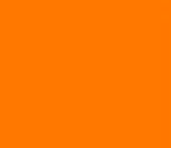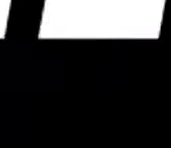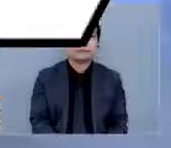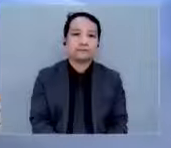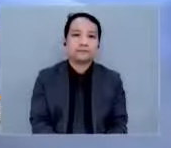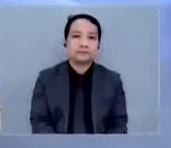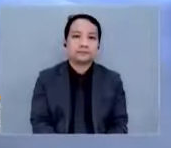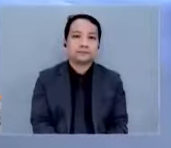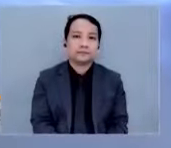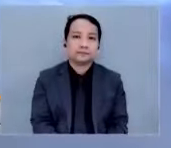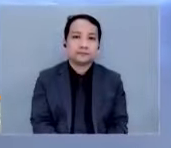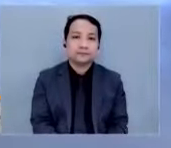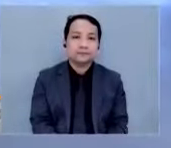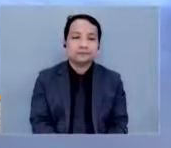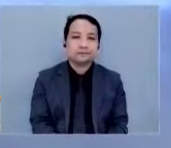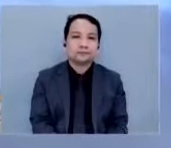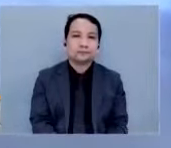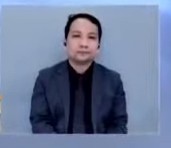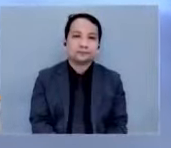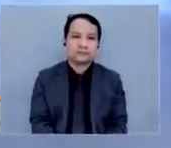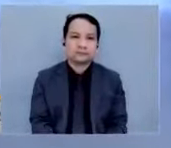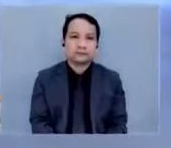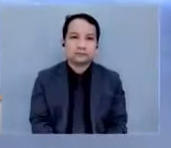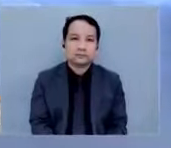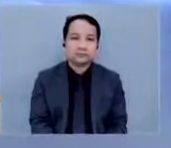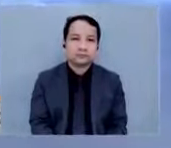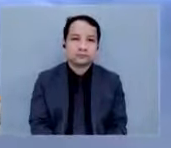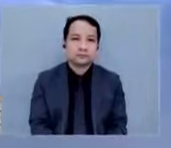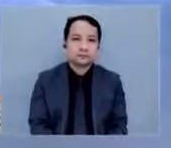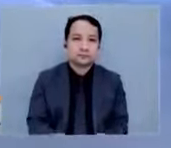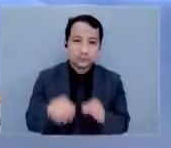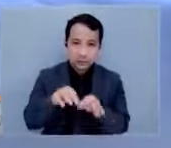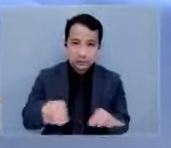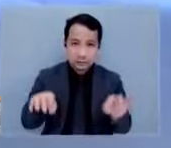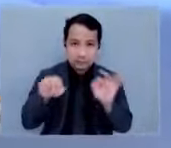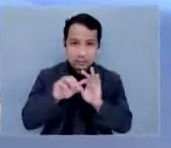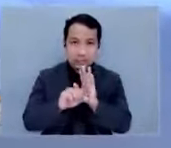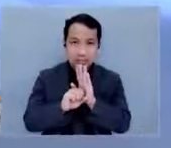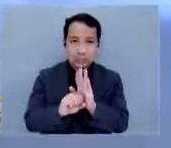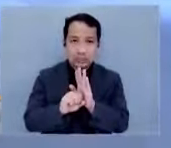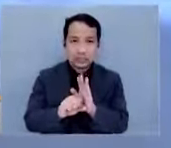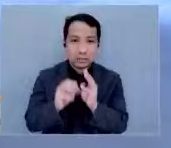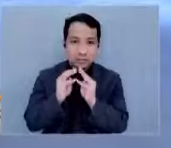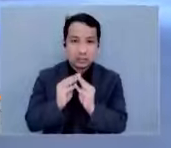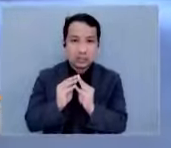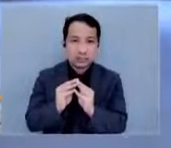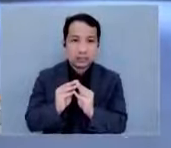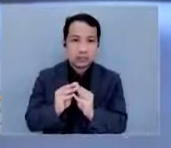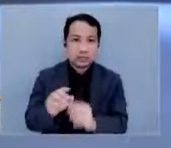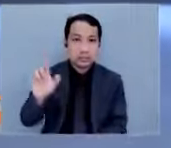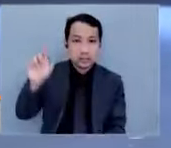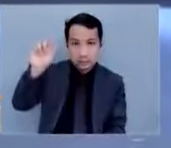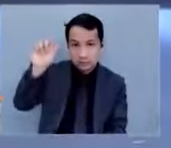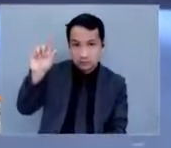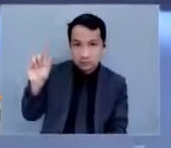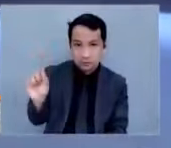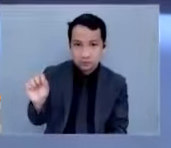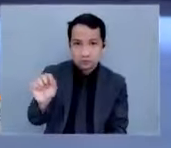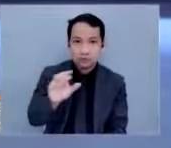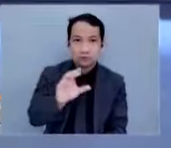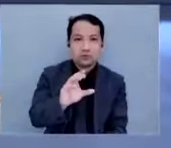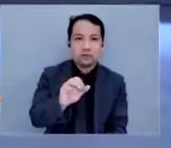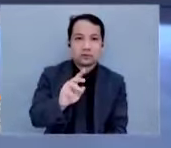Mga kapatid, mahalagang simbolo ng Islam ang crescent moon. Ang itsurang